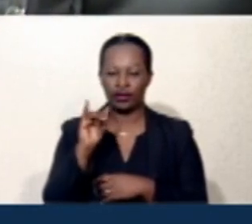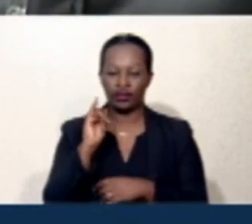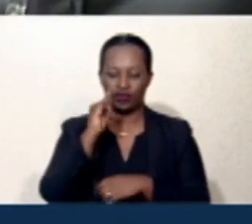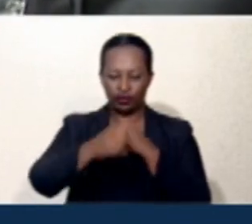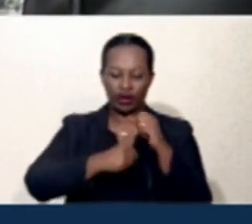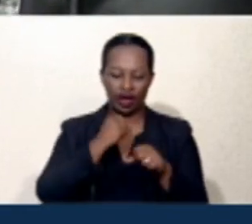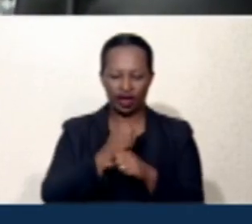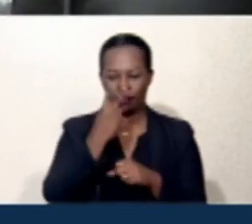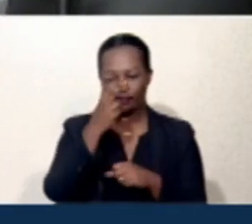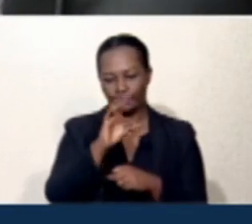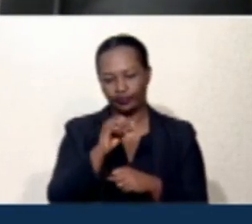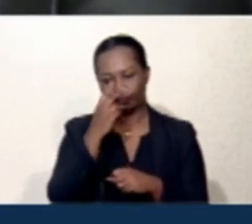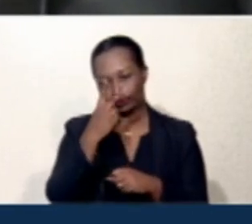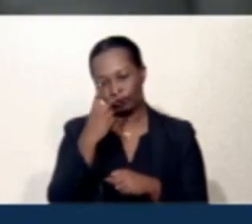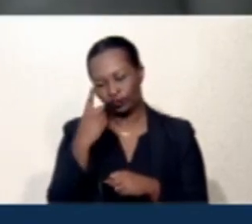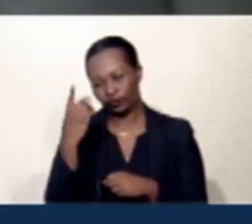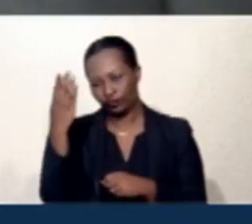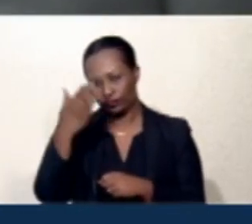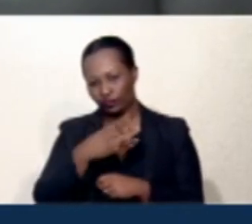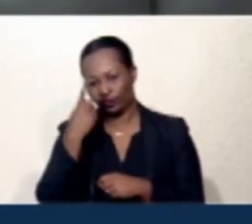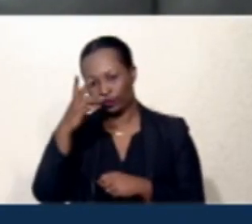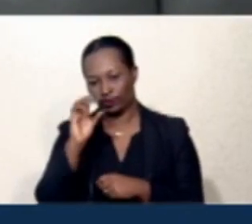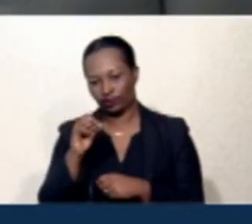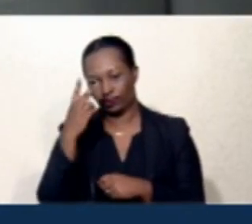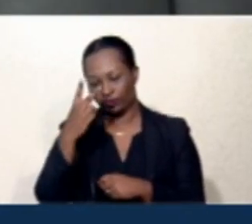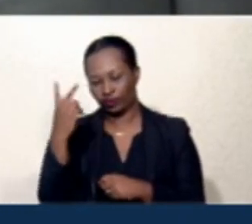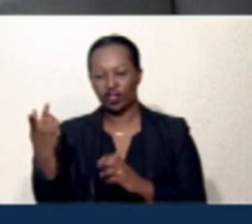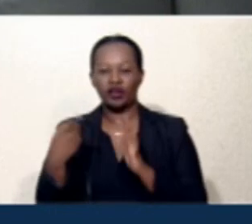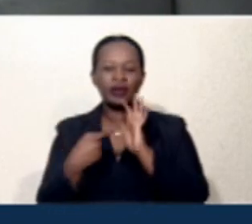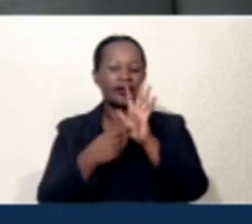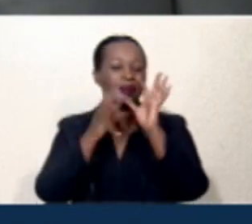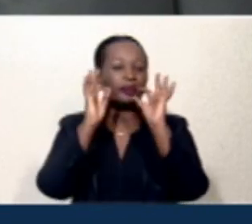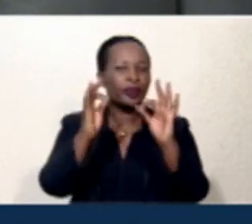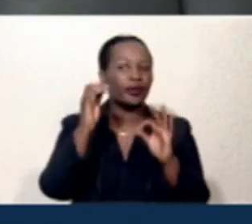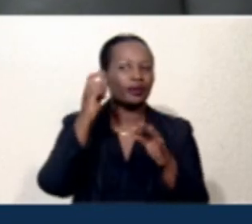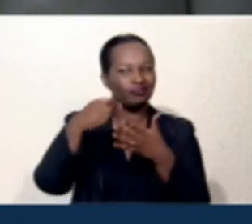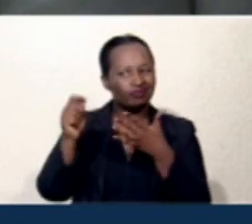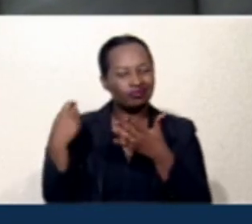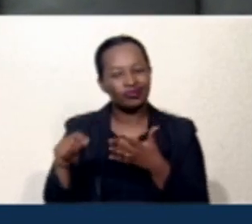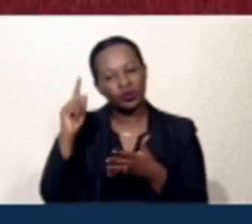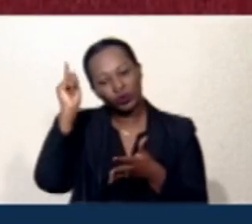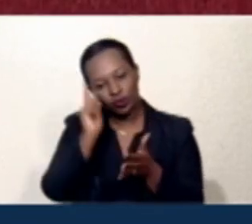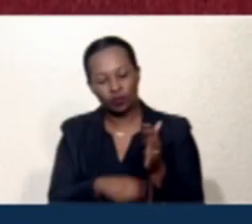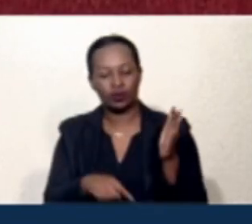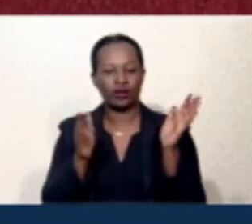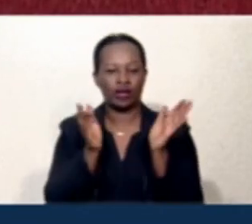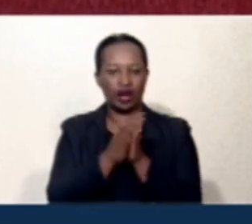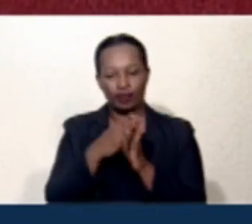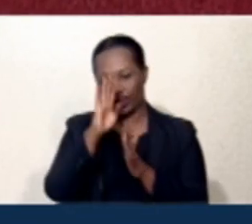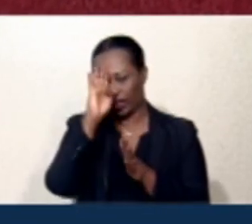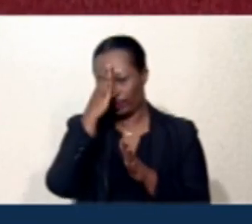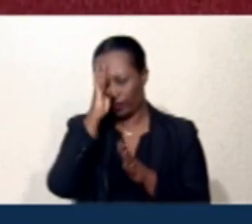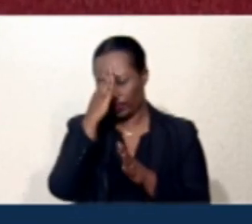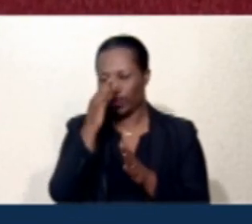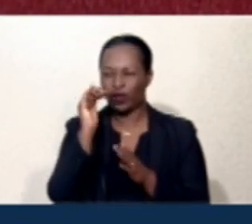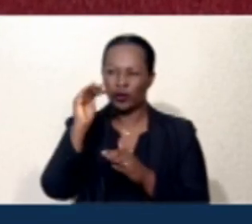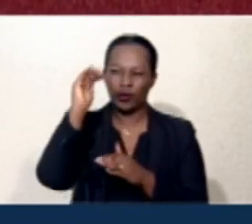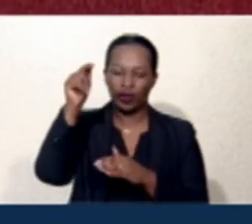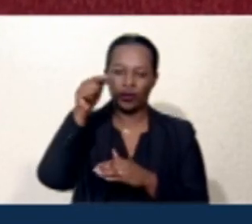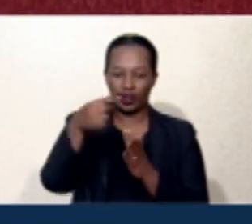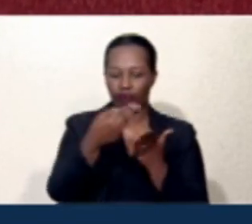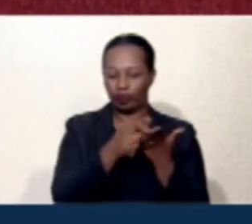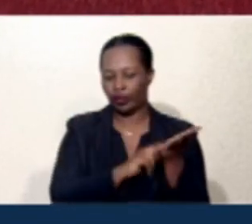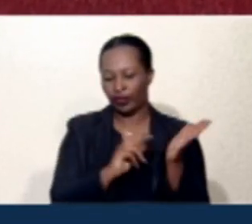2021-2022, ariko bamwe bagaragaza ibikwiye kuzanozwa ubutaha n'impungenge ku bibazo bireba uru rwego iraporo itagaragaza uburyo